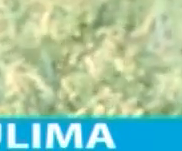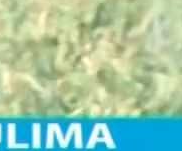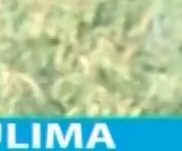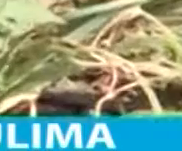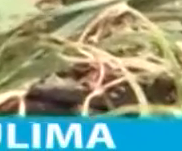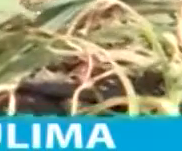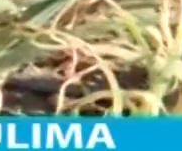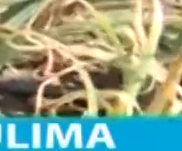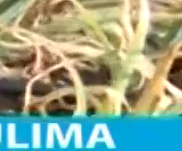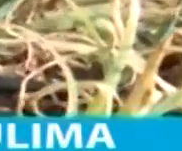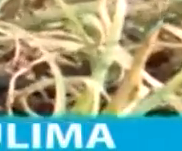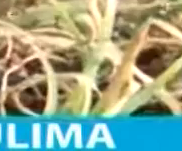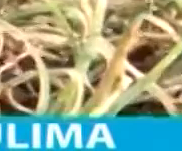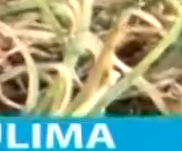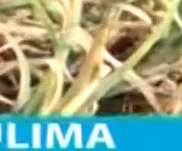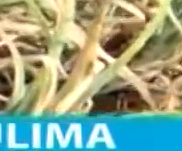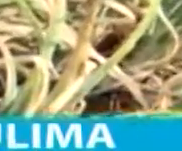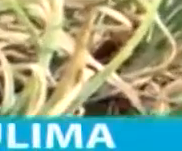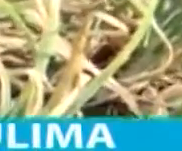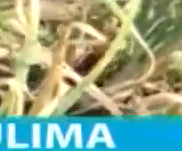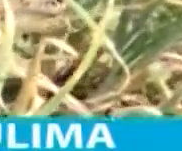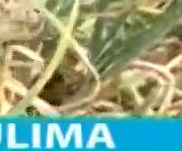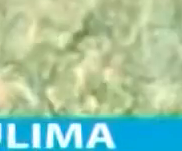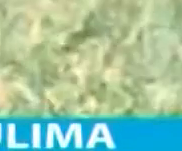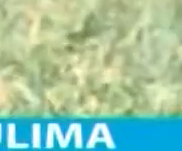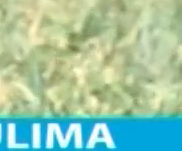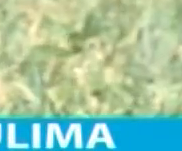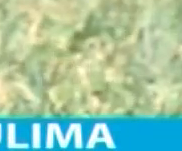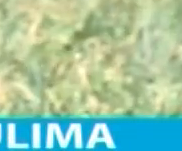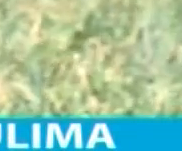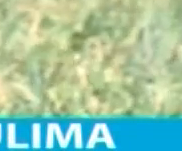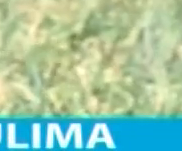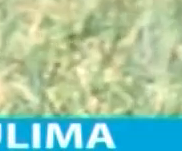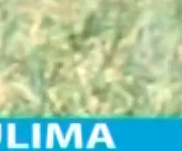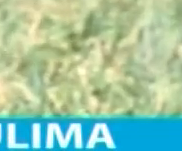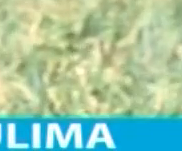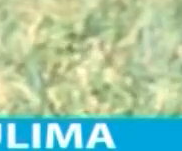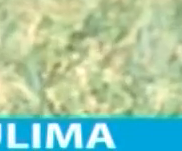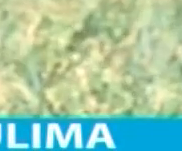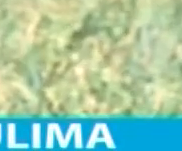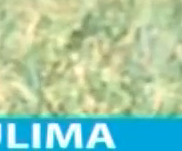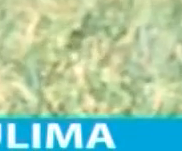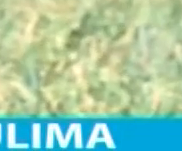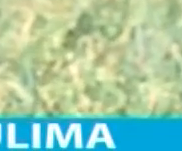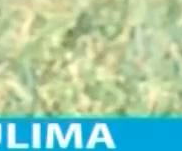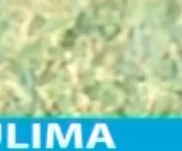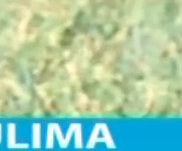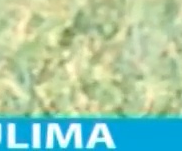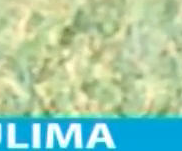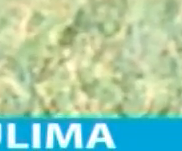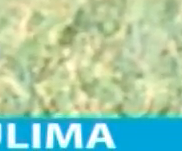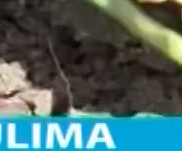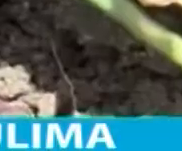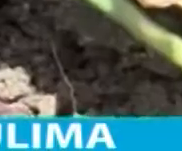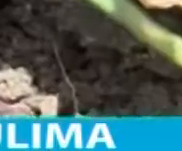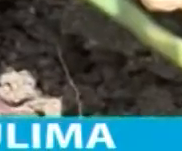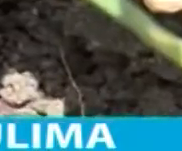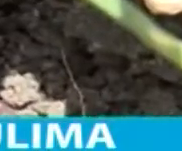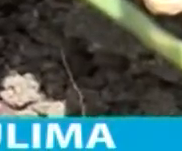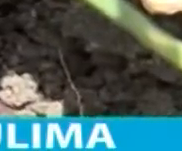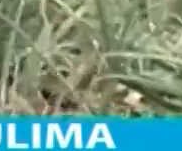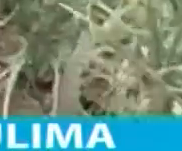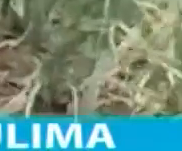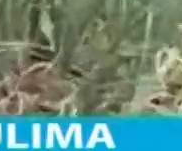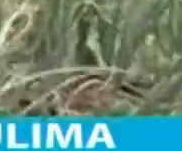tunapika tunatumia kitunguu. Katika eneo hili kitunguu kinafanya vyema kwa sababu mchanga pia